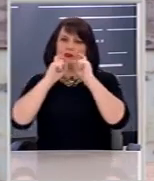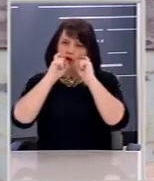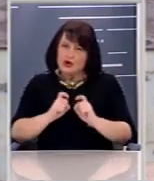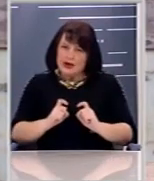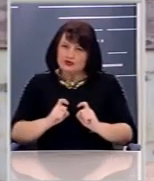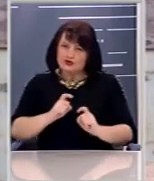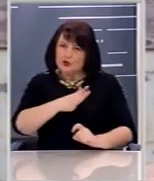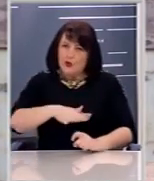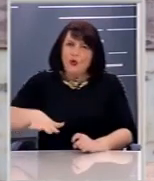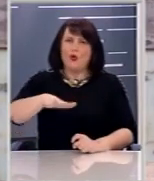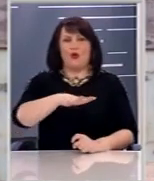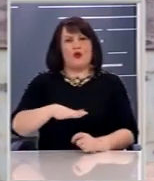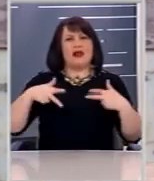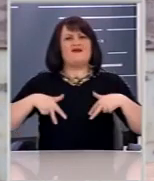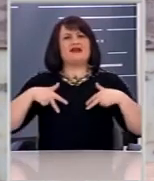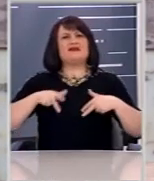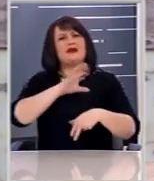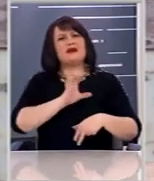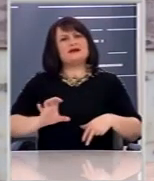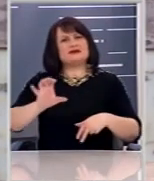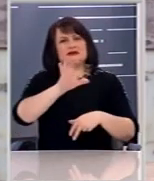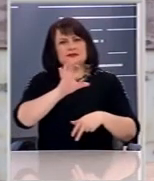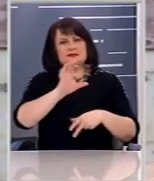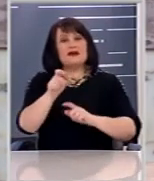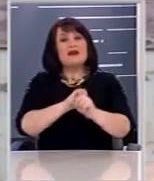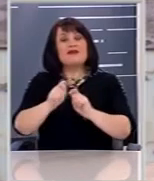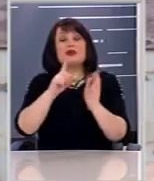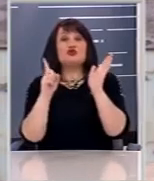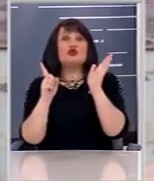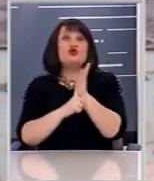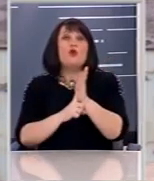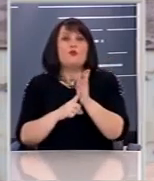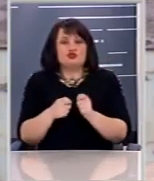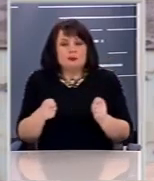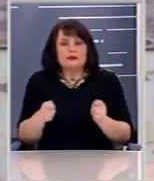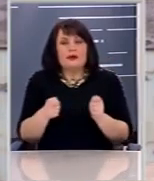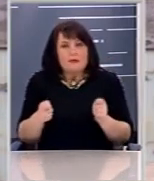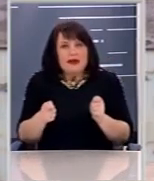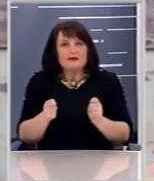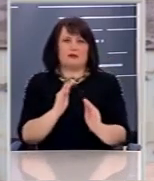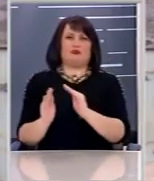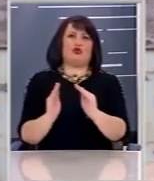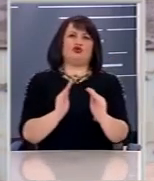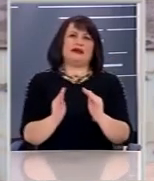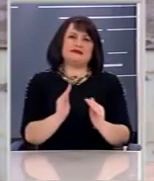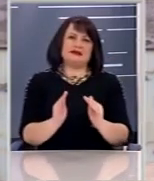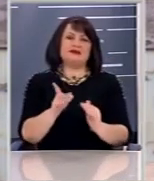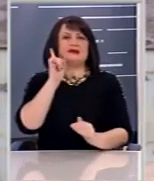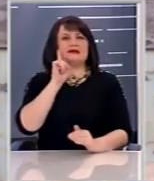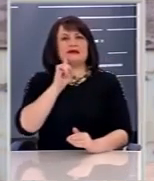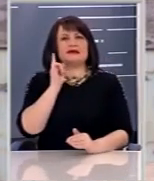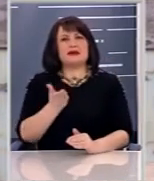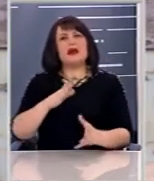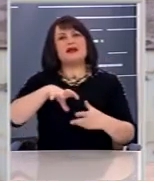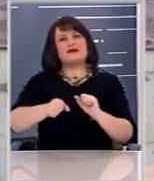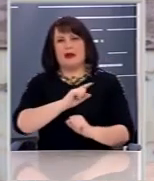τότε όλες οι κυβερνήσεις να θεσπίσουν νομοθετικά μέτρα προστασίας των γυναικών από τη